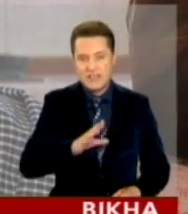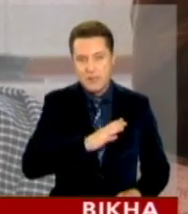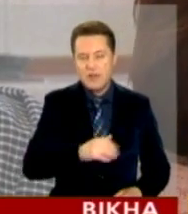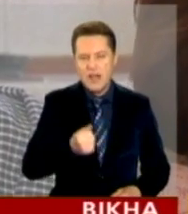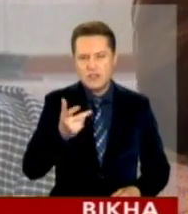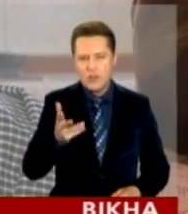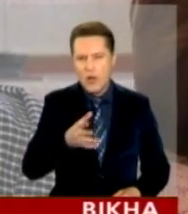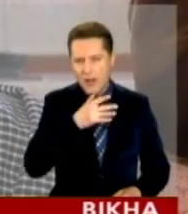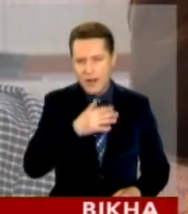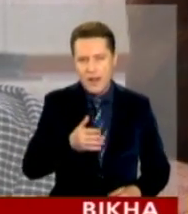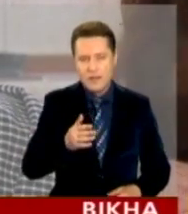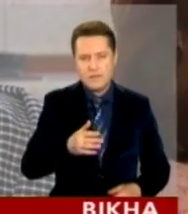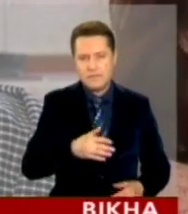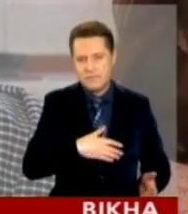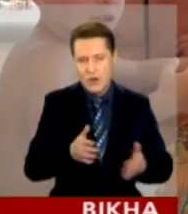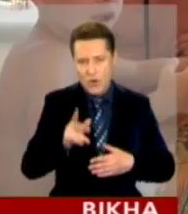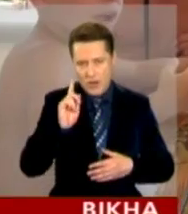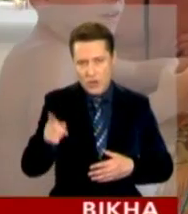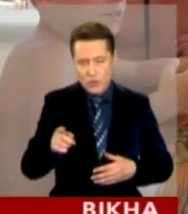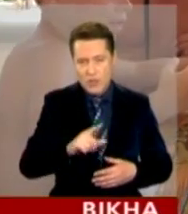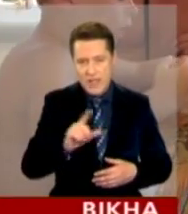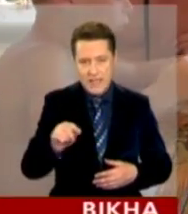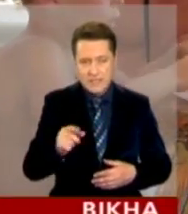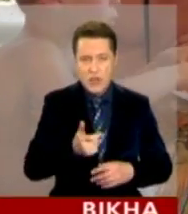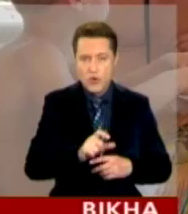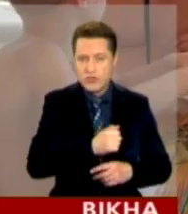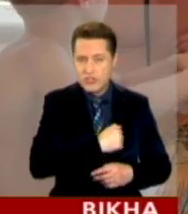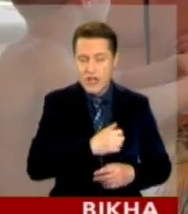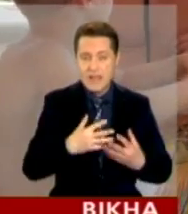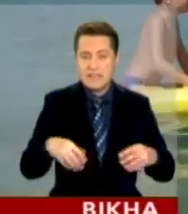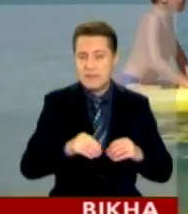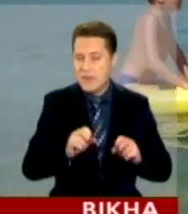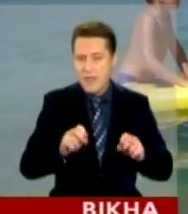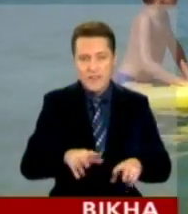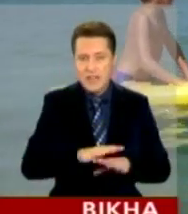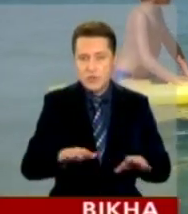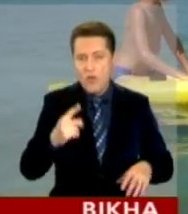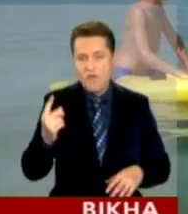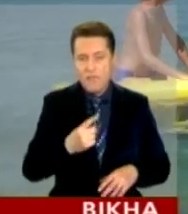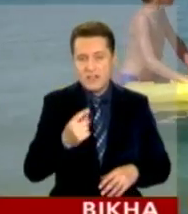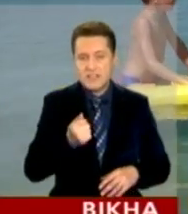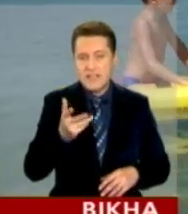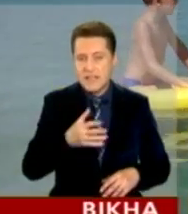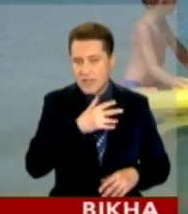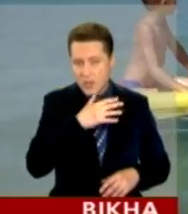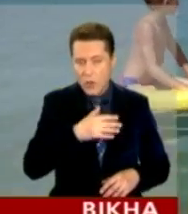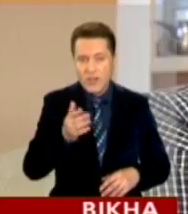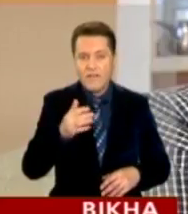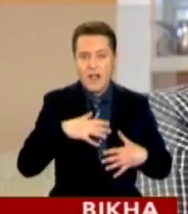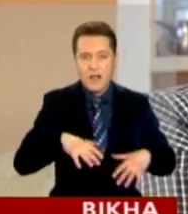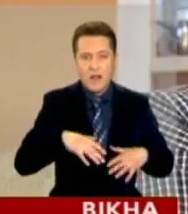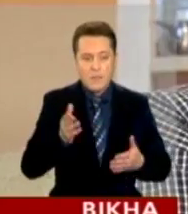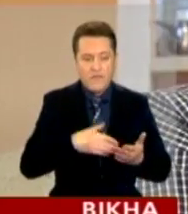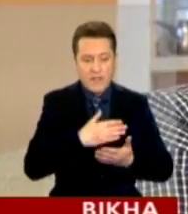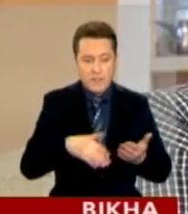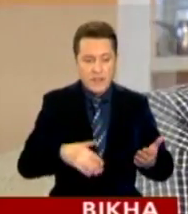лет туда ездили. Очень жаль. В цьому році сім'я вирішила не ризикувати. І вперше за стільки років Крим відміняється.